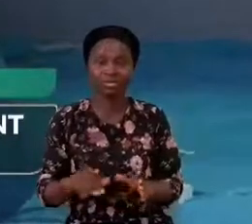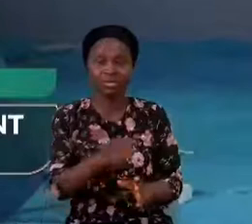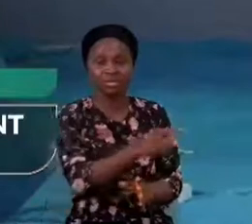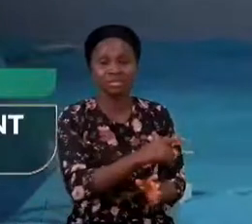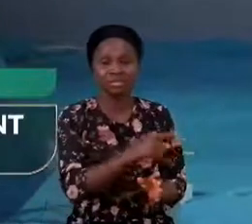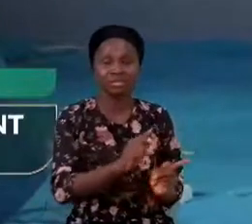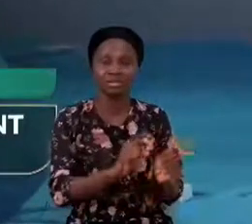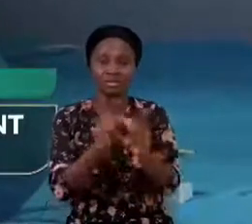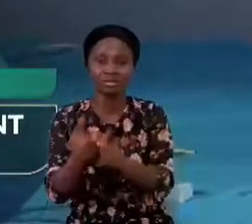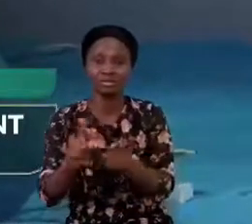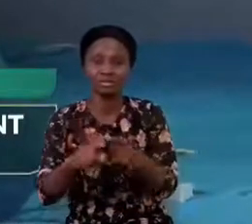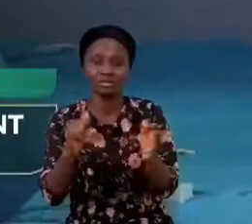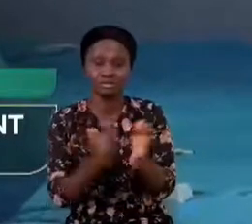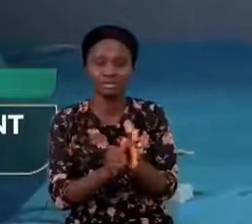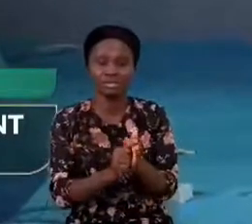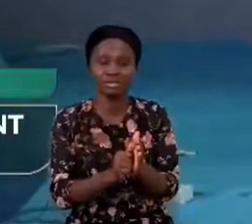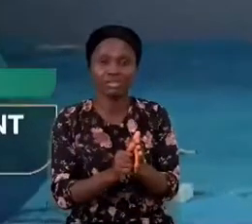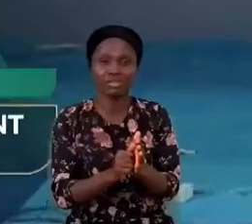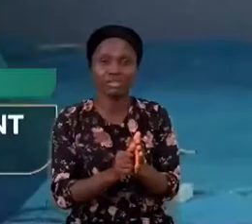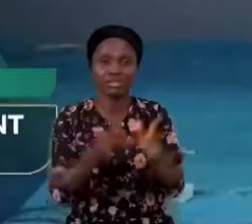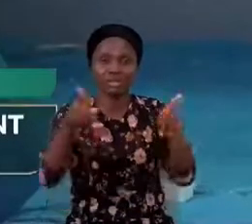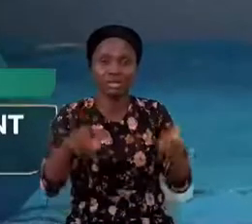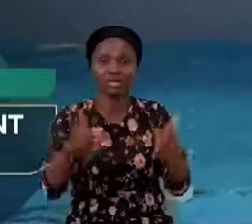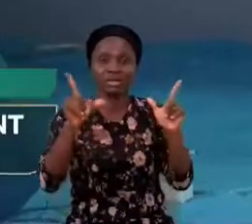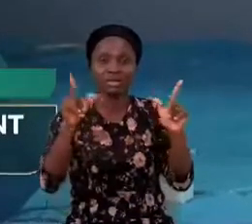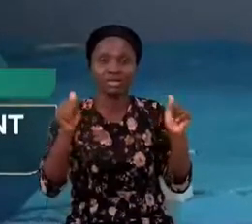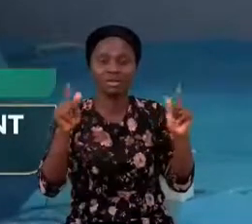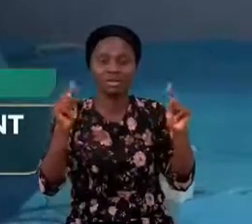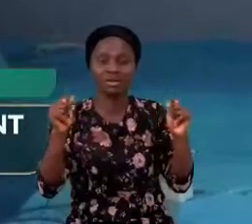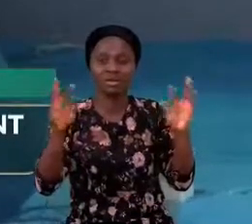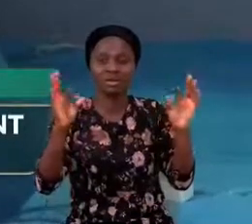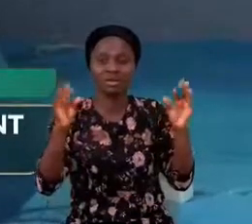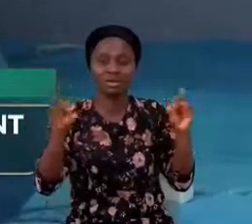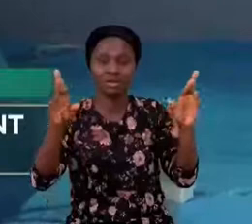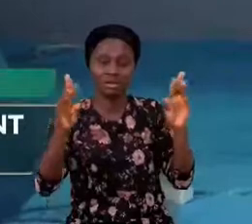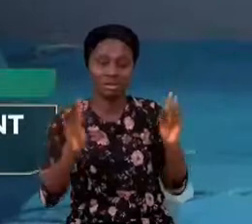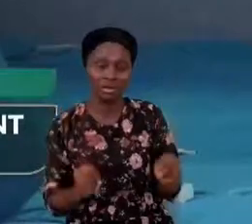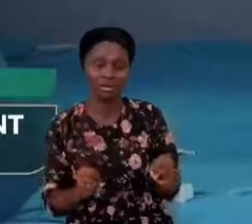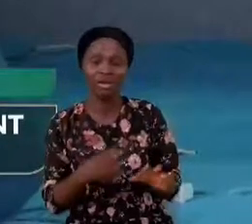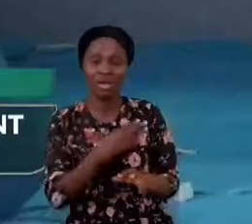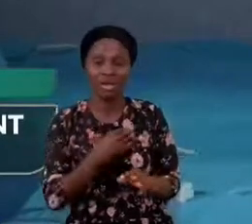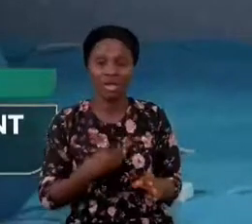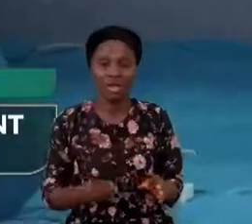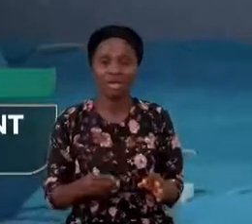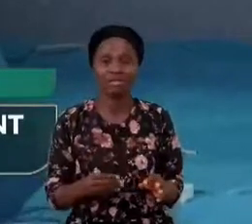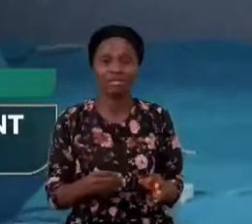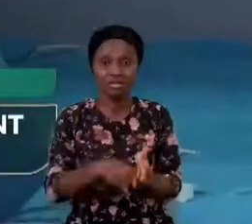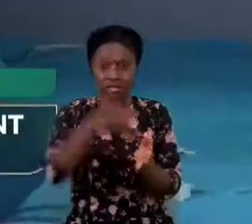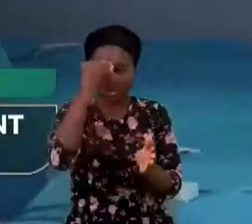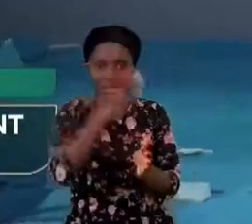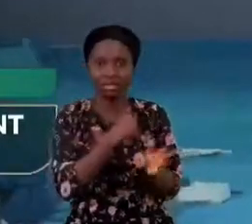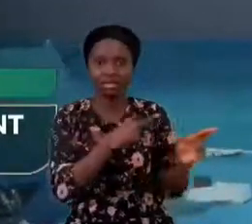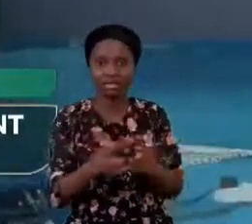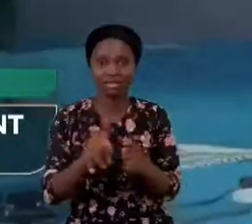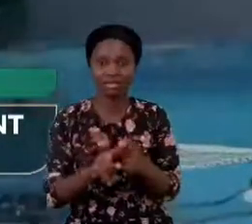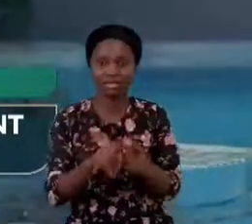planche mouge, ils sont au point de sauter. Et ils sautent dans la profondeur. C'est ce pourquoi nous sommes là. Ce